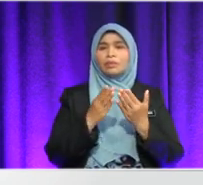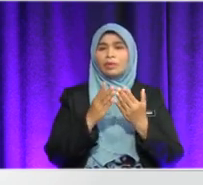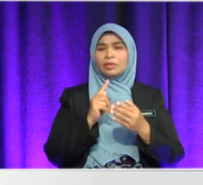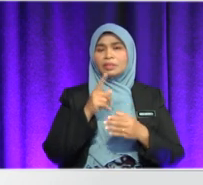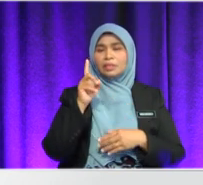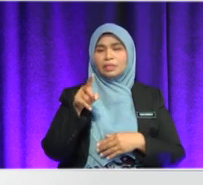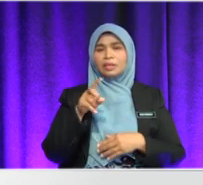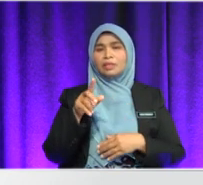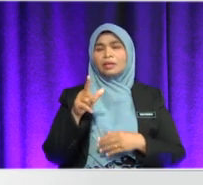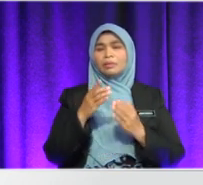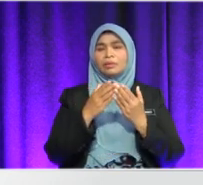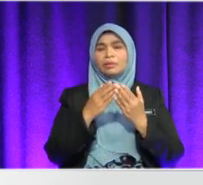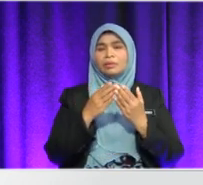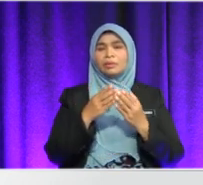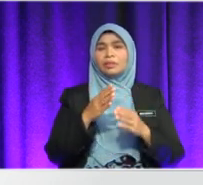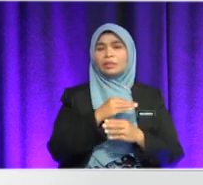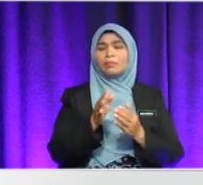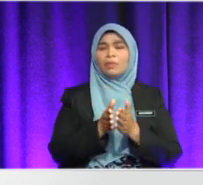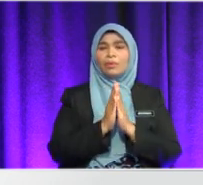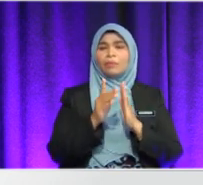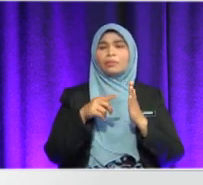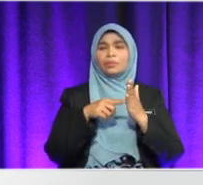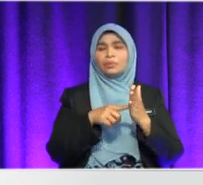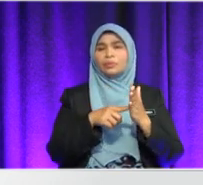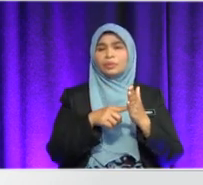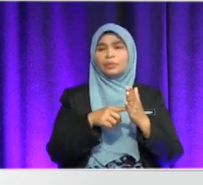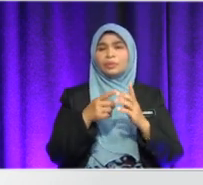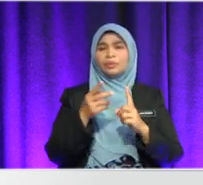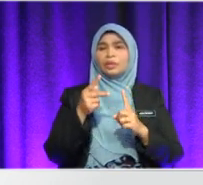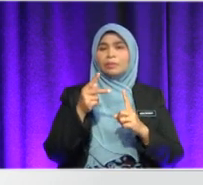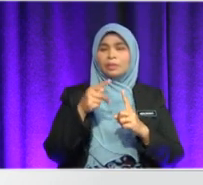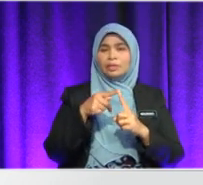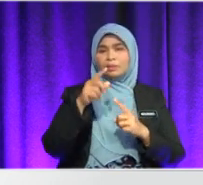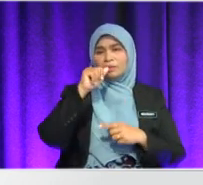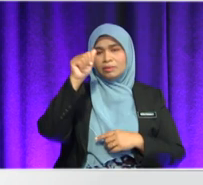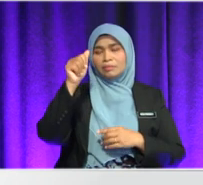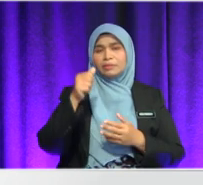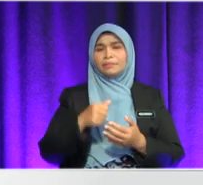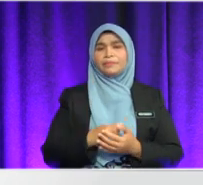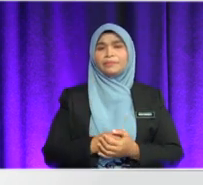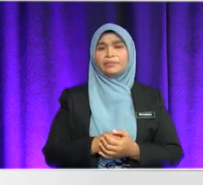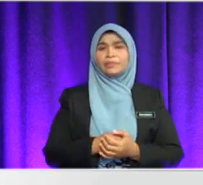petunjuk allah subhanahu wa ta'ala agar kita senantiasa Istiqomah di atas agama Islam